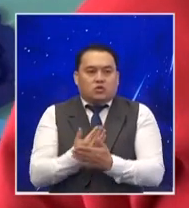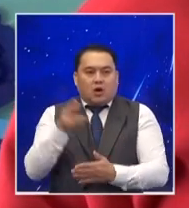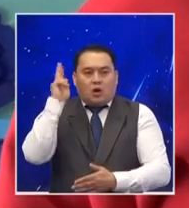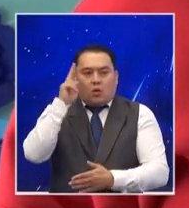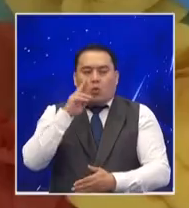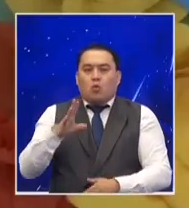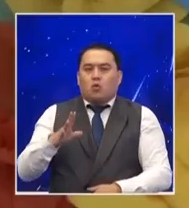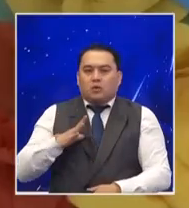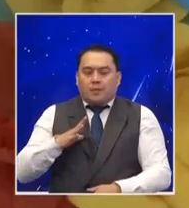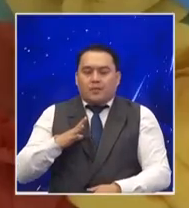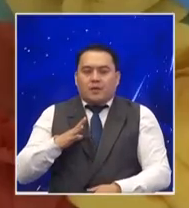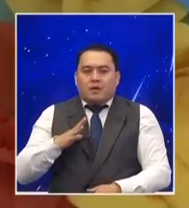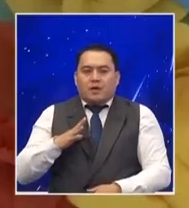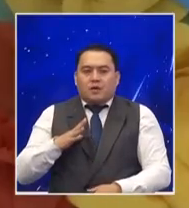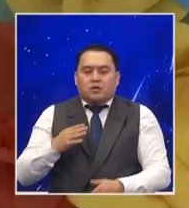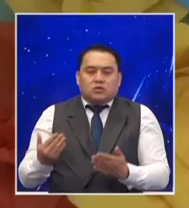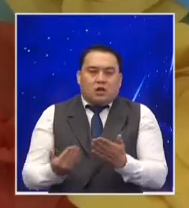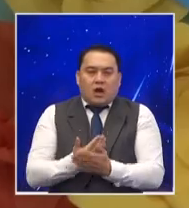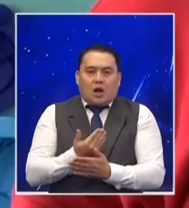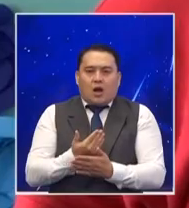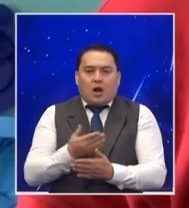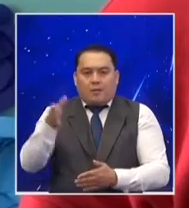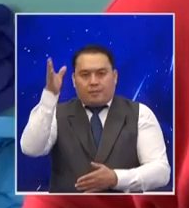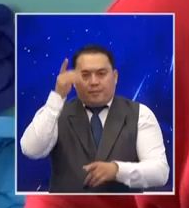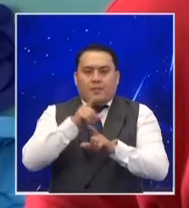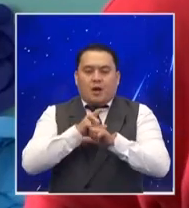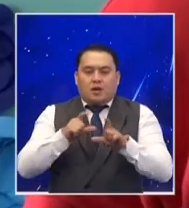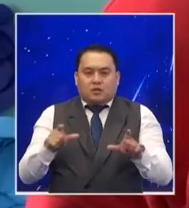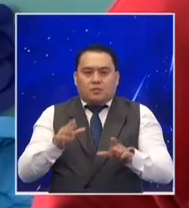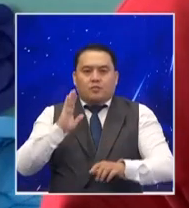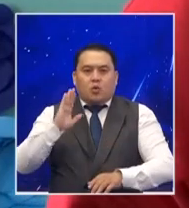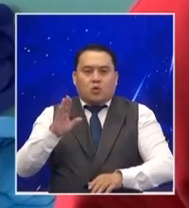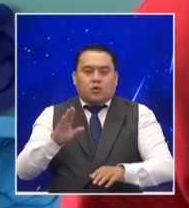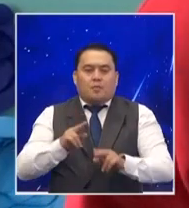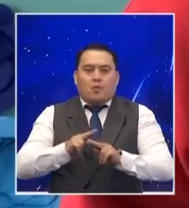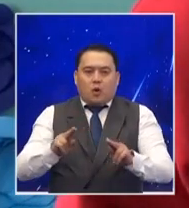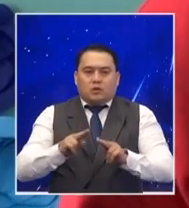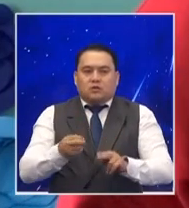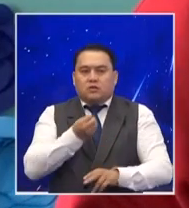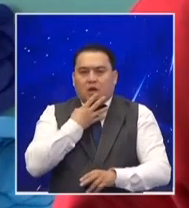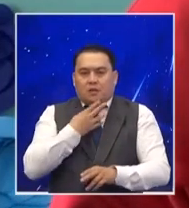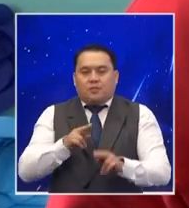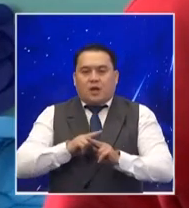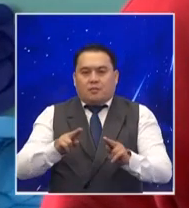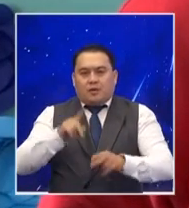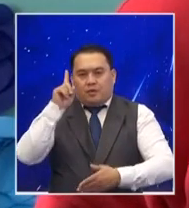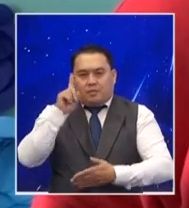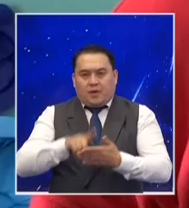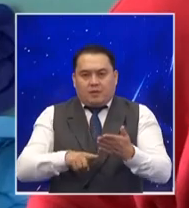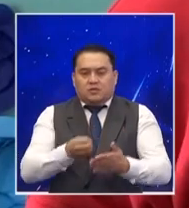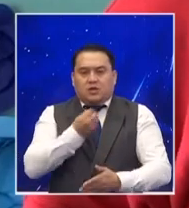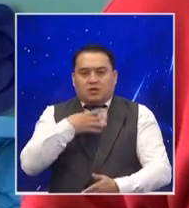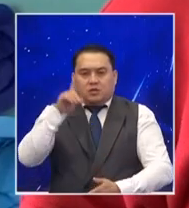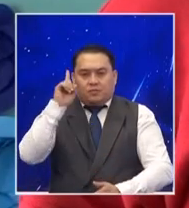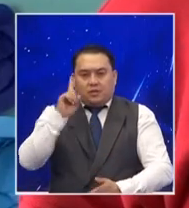оқып жатыр. Балаларымыз осы жаңа мектептен жақсы оқып, мұғалімдеріміз жақсы тәлім тәрбие беріп, жақсы оқушы